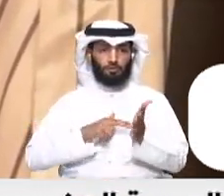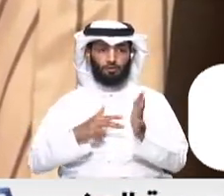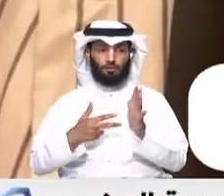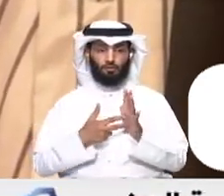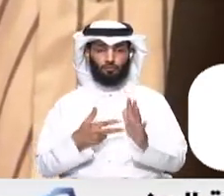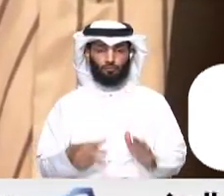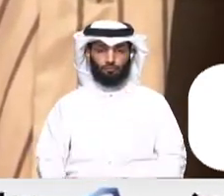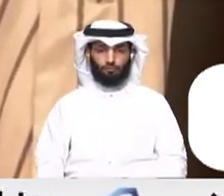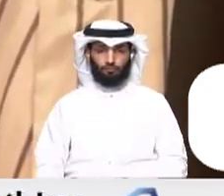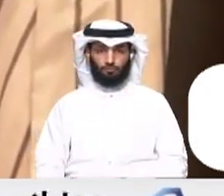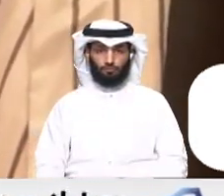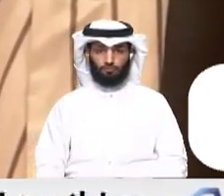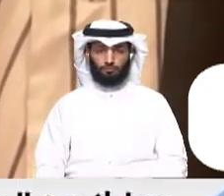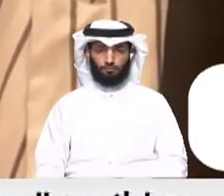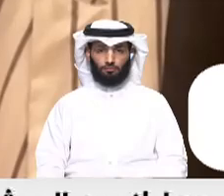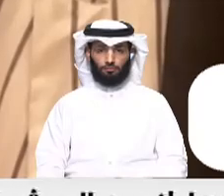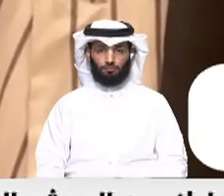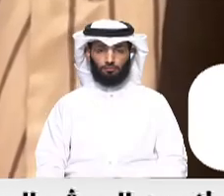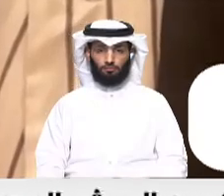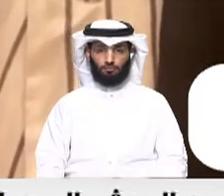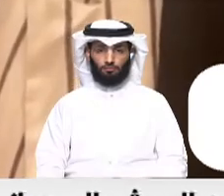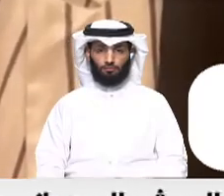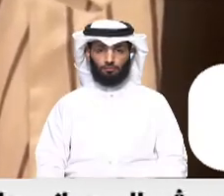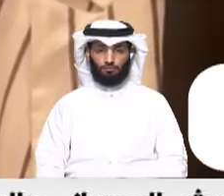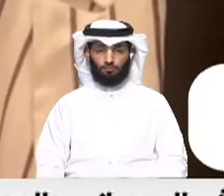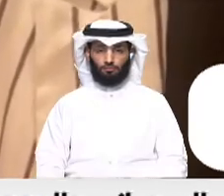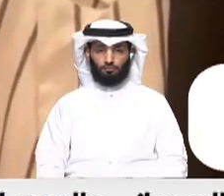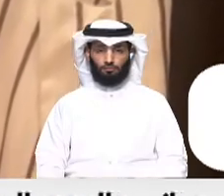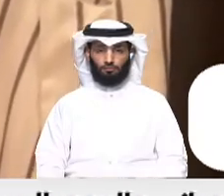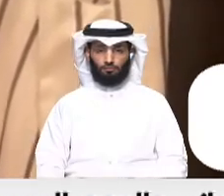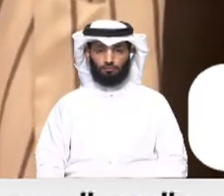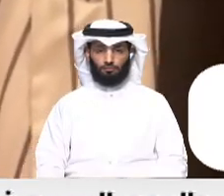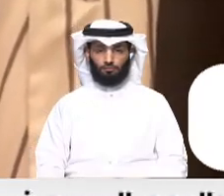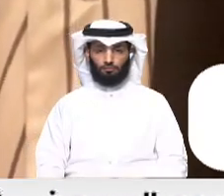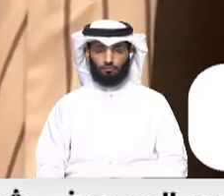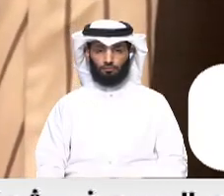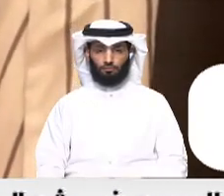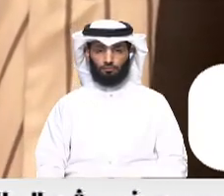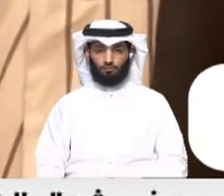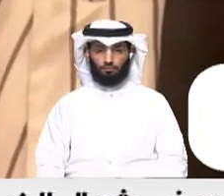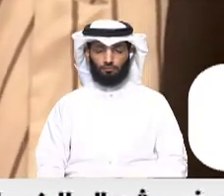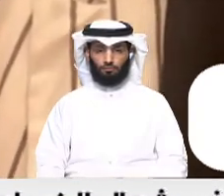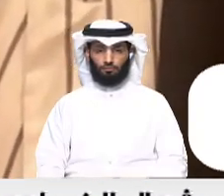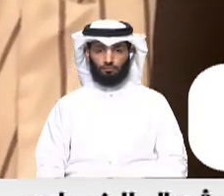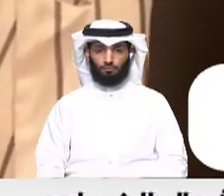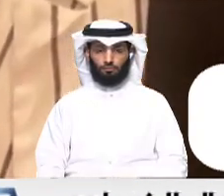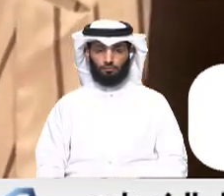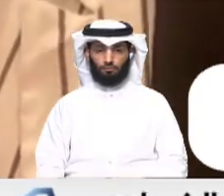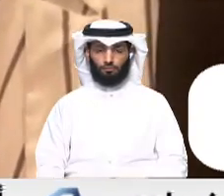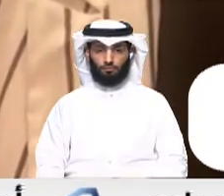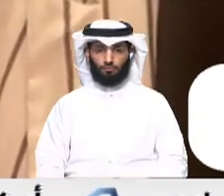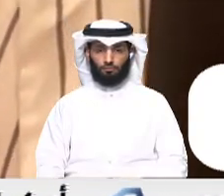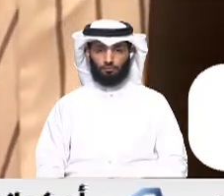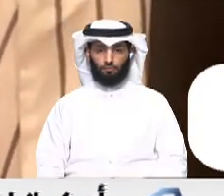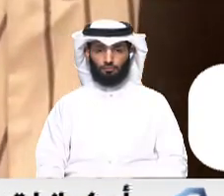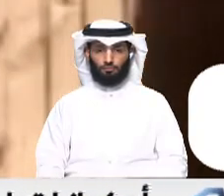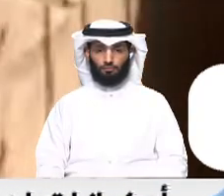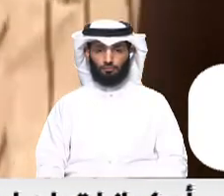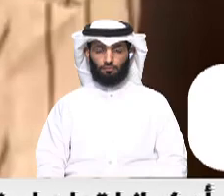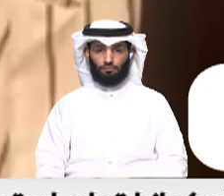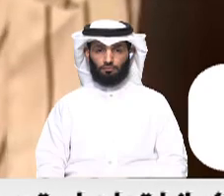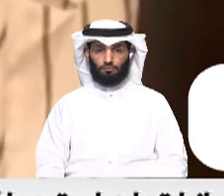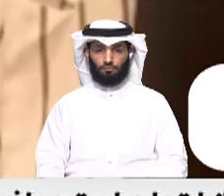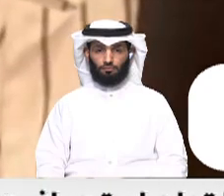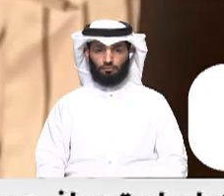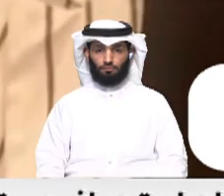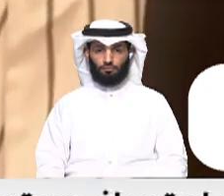مشهد أوسع وأكبر وأعنف طبعا في هذه الحرب، وينقل الحرب إلى